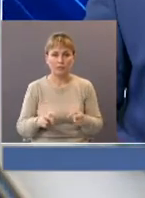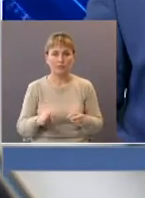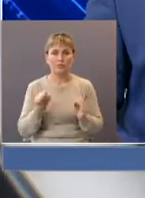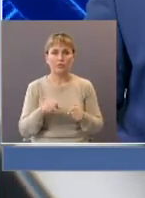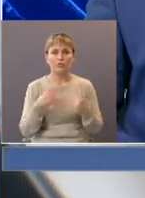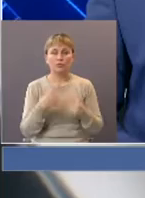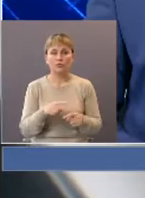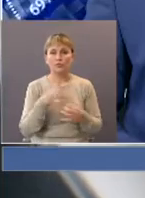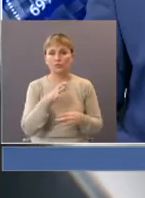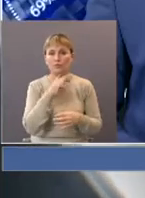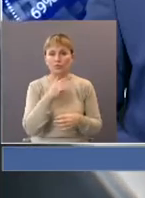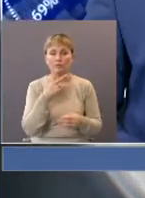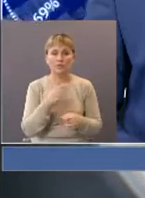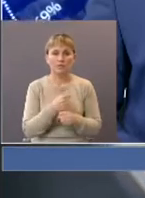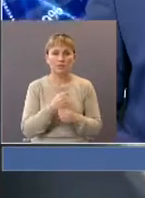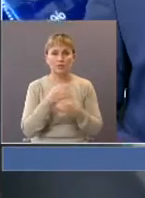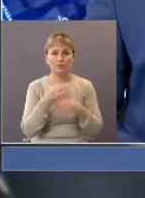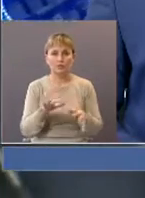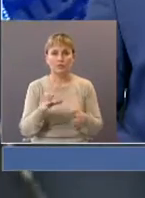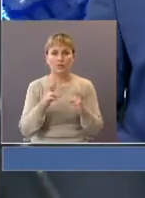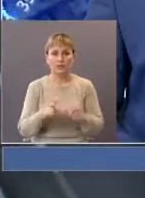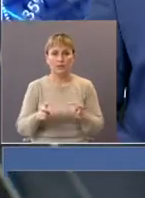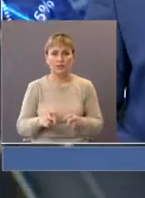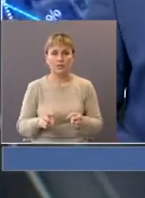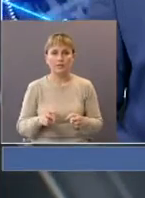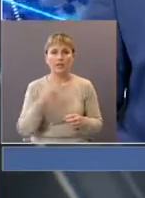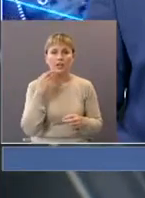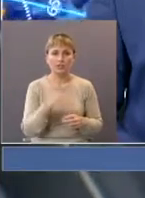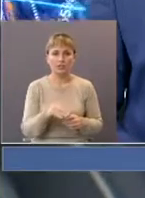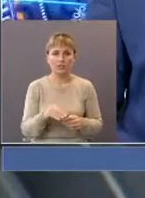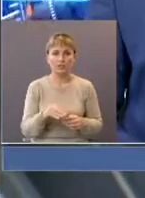любой момент отнести любую продукцию и проверить